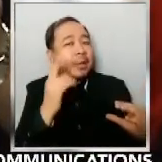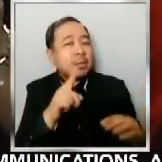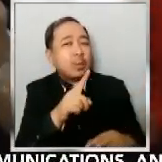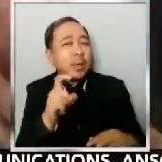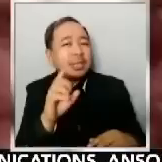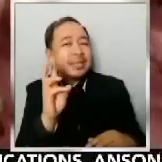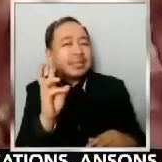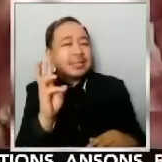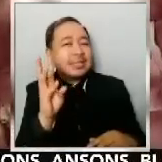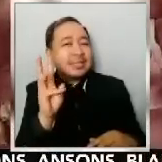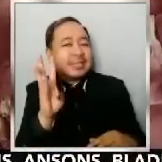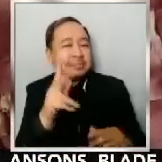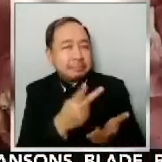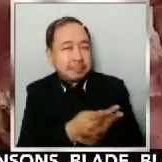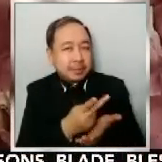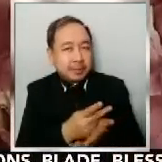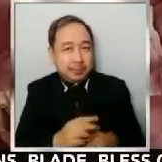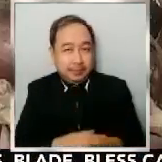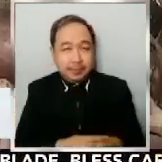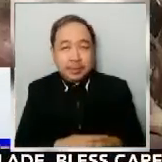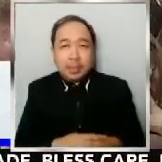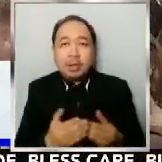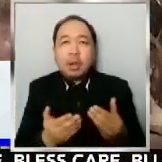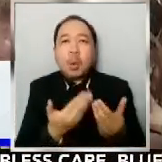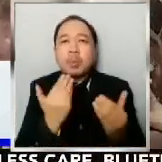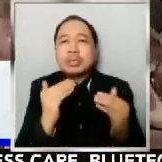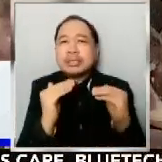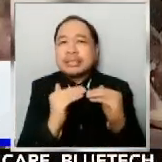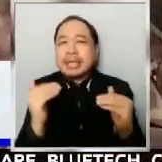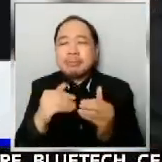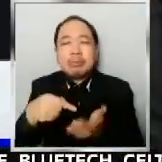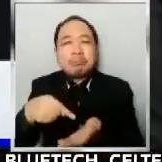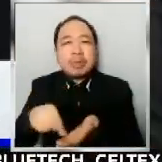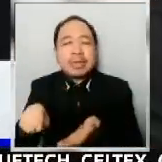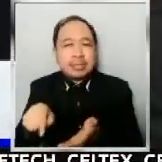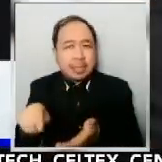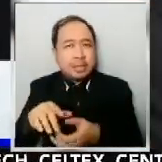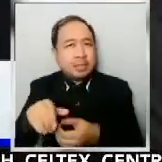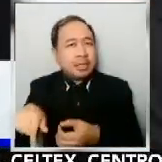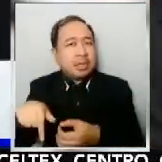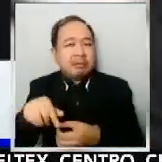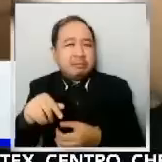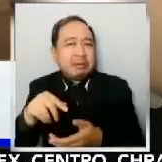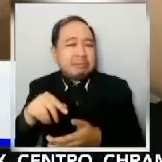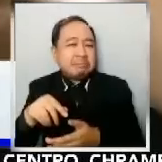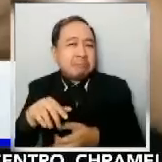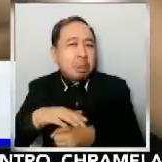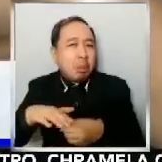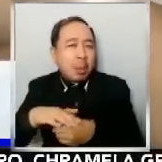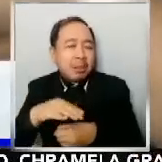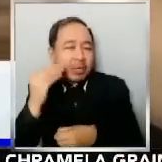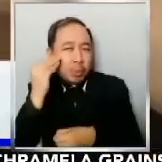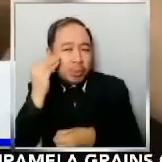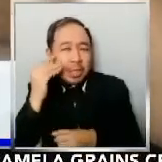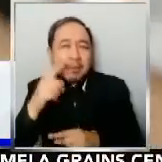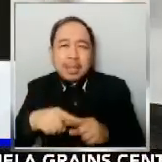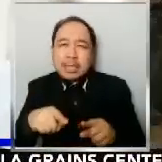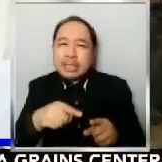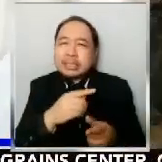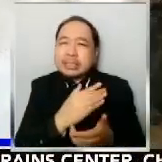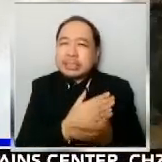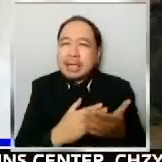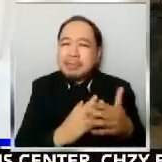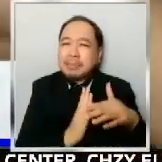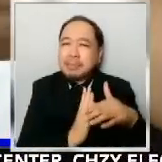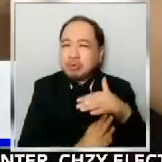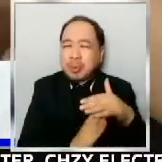116 pesos. Halos kapresyo lang naman nila ang mga lokal na sibuyas, pero may mas pipiliin pa rin ang ilang namimili. Mas malasa